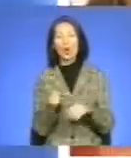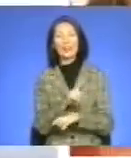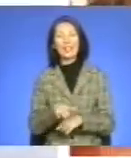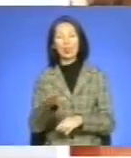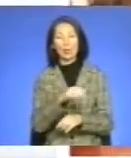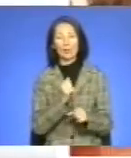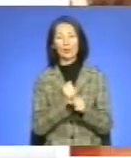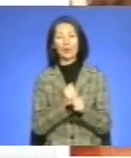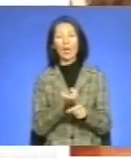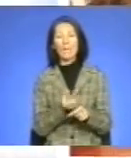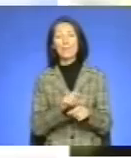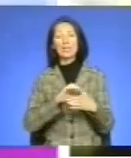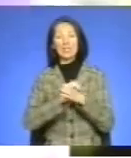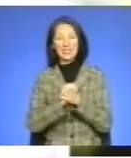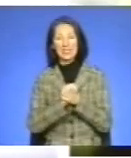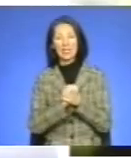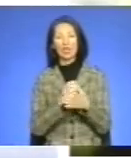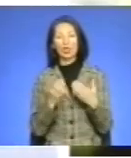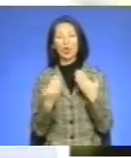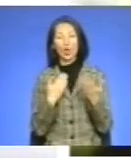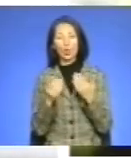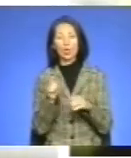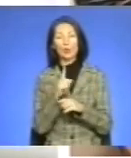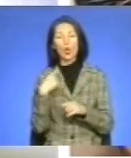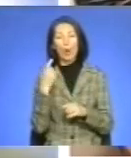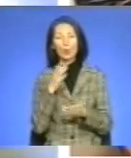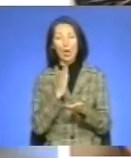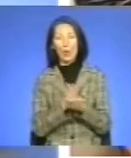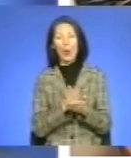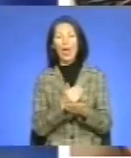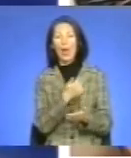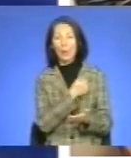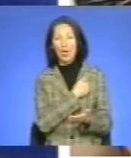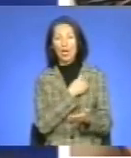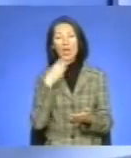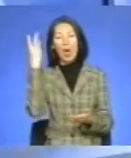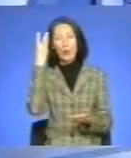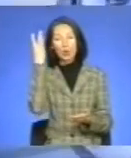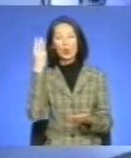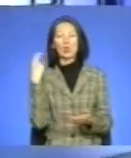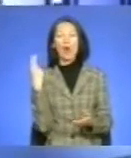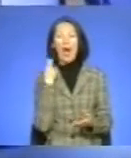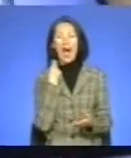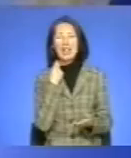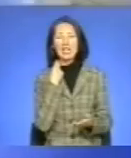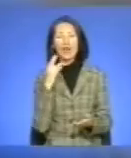Налагодити більш тісні стосунки з Тернопільською областю має намір посольство Великої Британії в Україні.